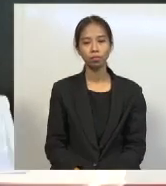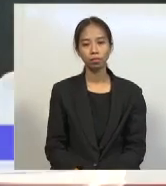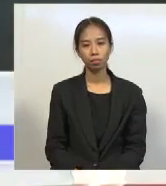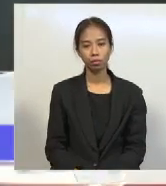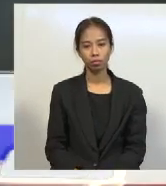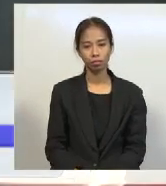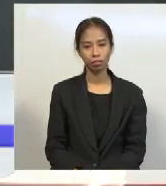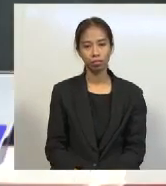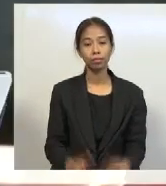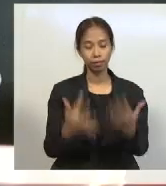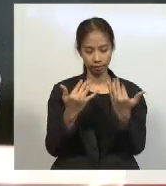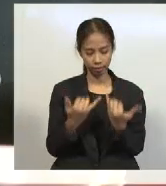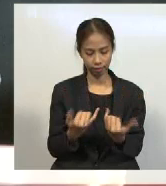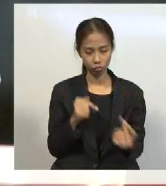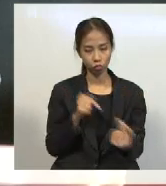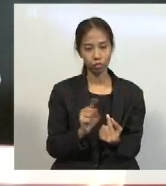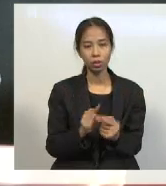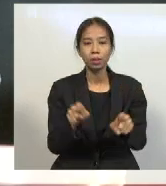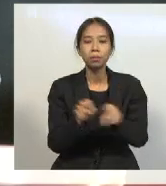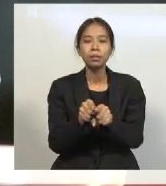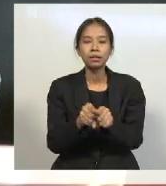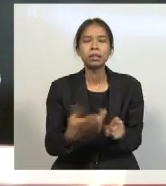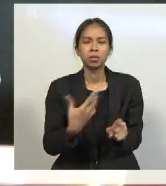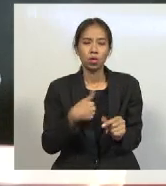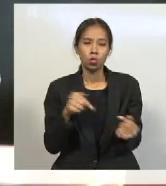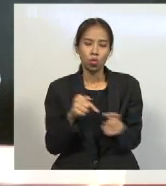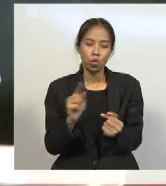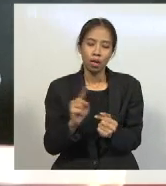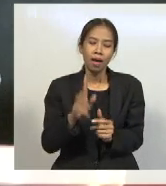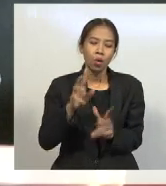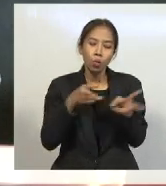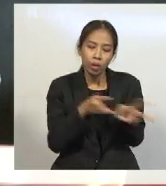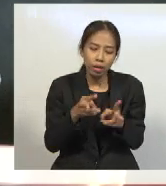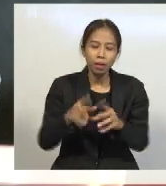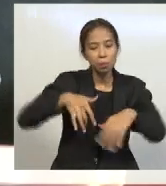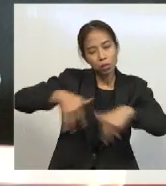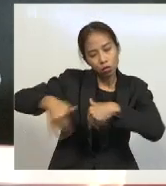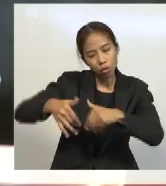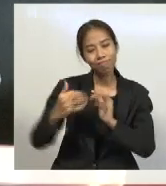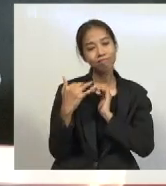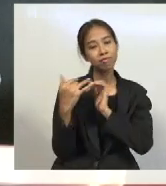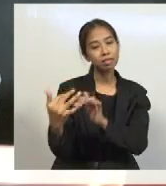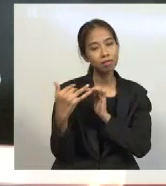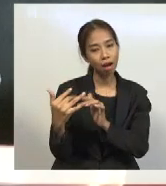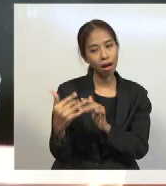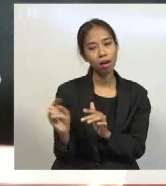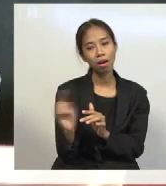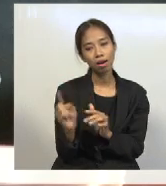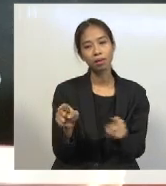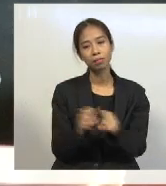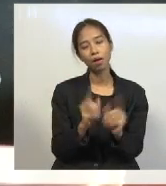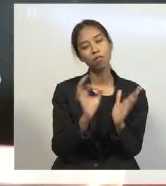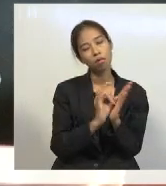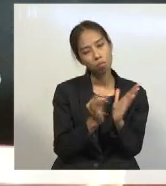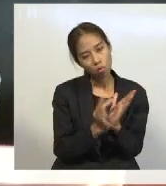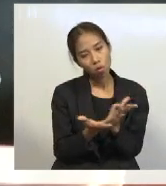แพลตฟอร์มช่องทางที่จะสื่อสารกับพี่น้องประชาชนกลับไปไม่ว่าจะเป็นในเพจ LINE